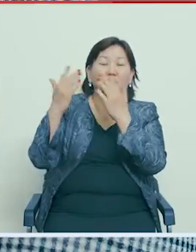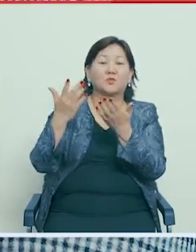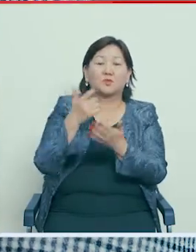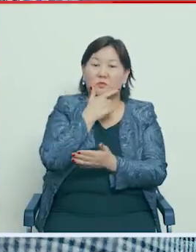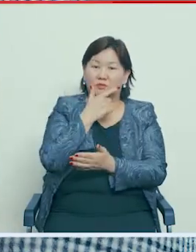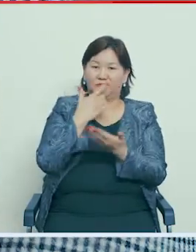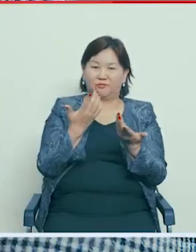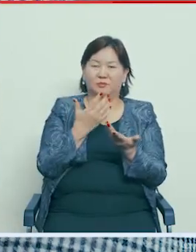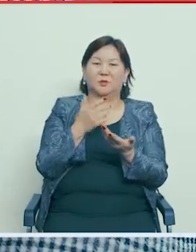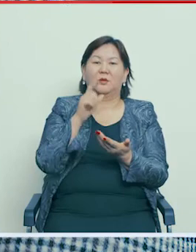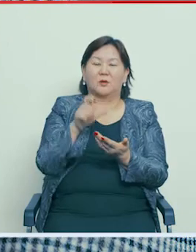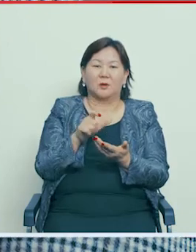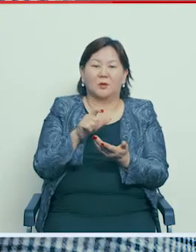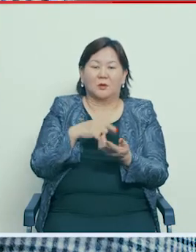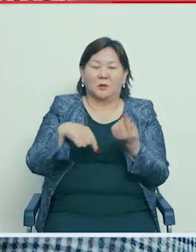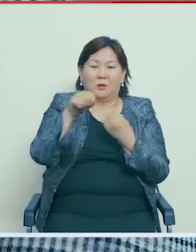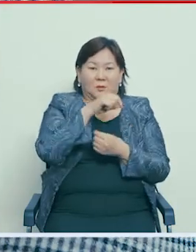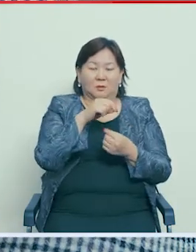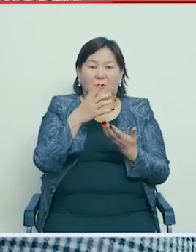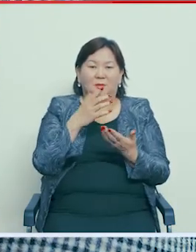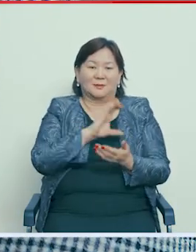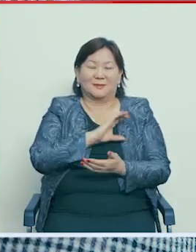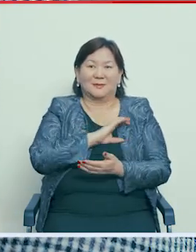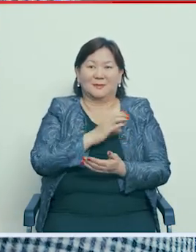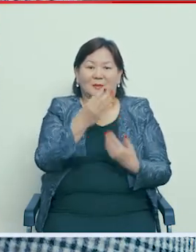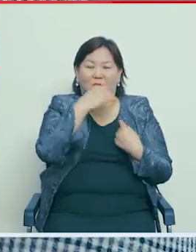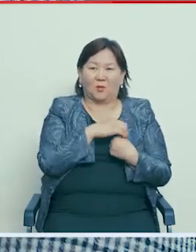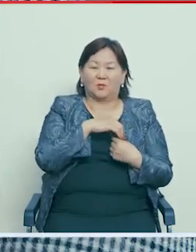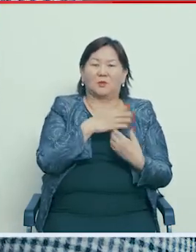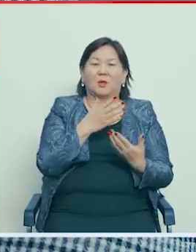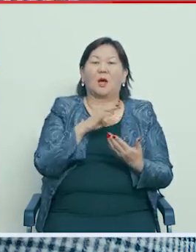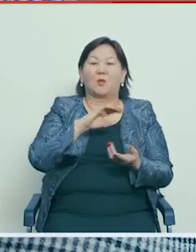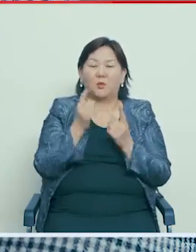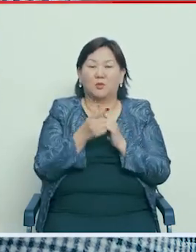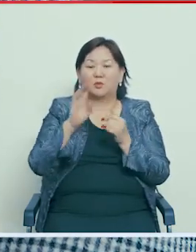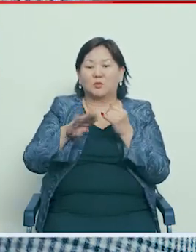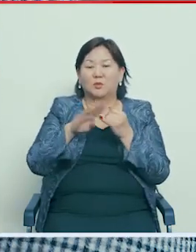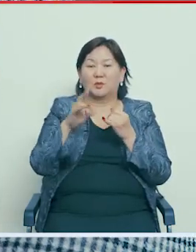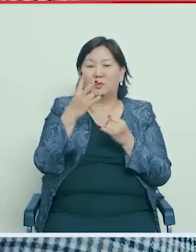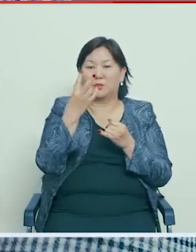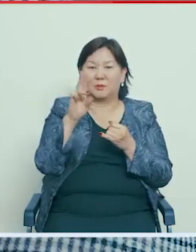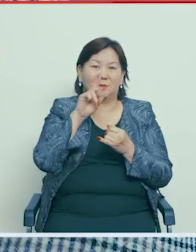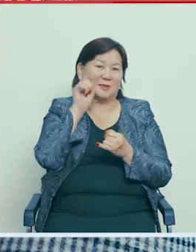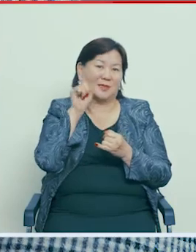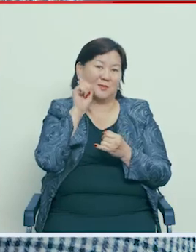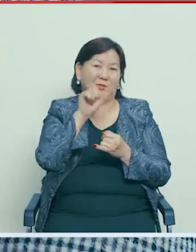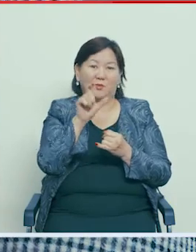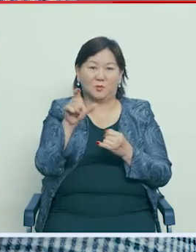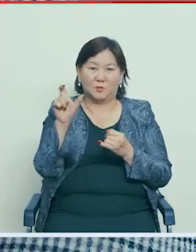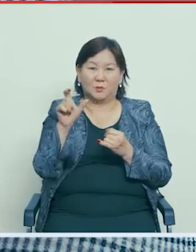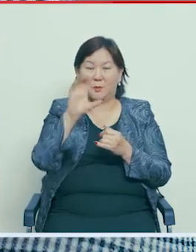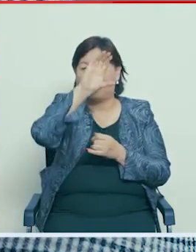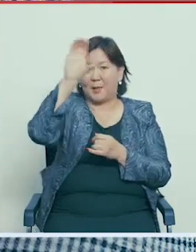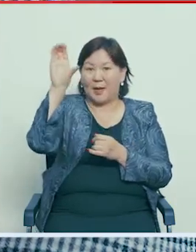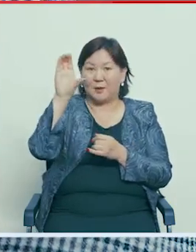тийм ээ. Тэр хүнд тийм одоо сэтгэлгээ суулгаад өгчих юм бол яг хөө зүгээр одоо энэ сүүлийн үеийн залуучууд гэдэг юм уу энэ